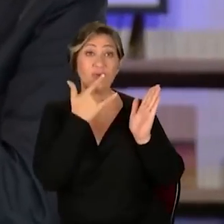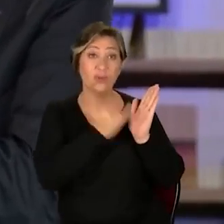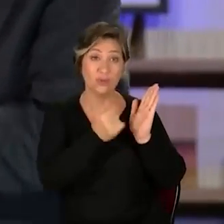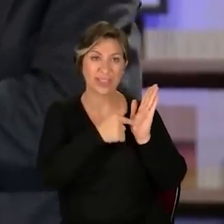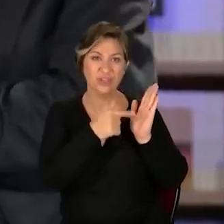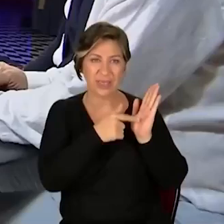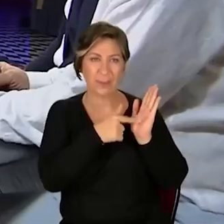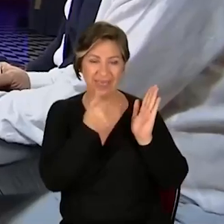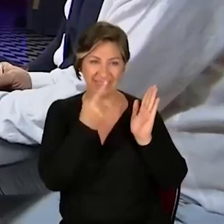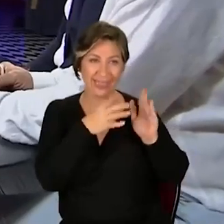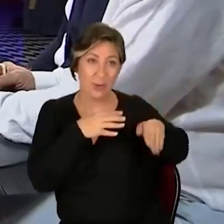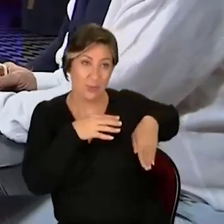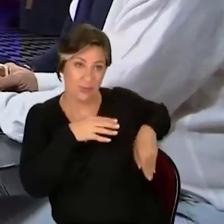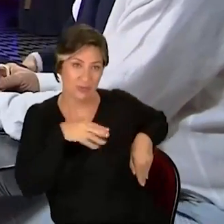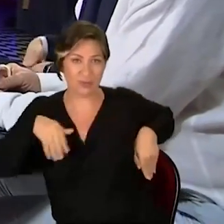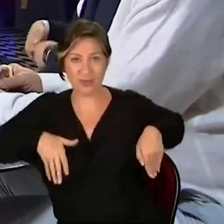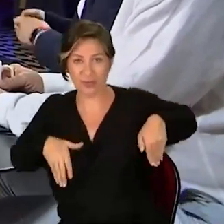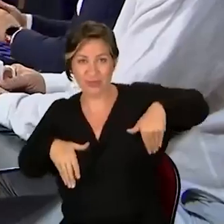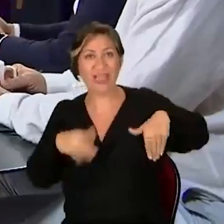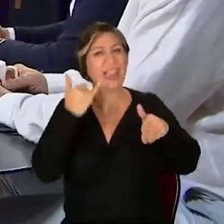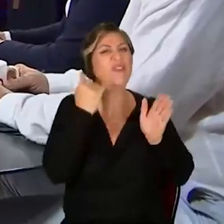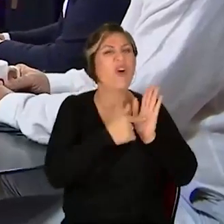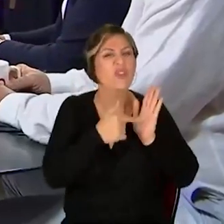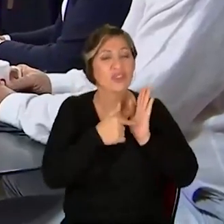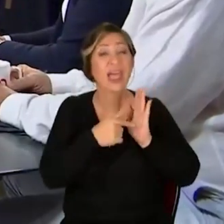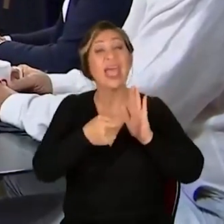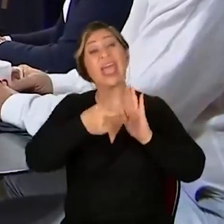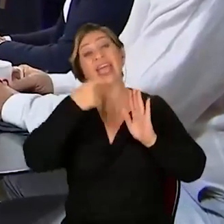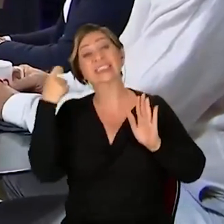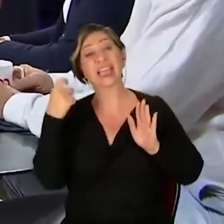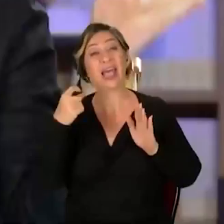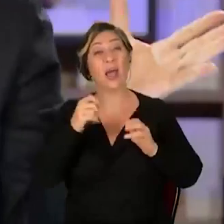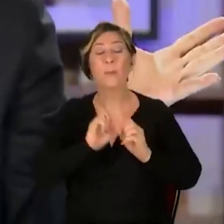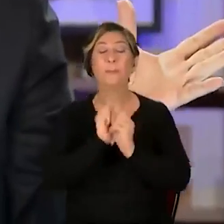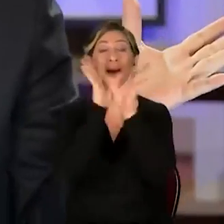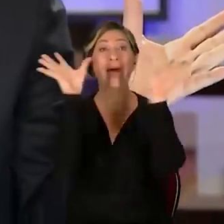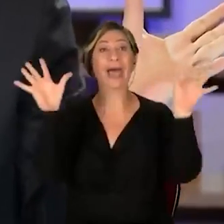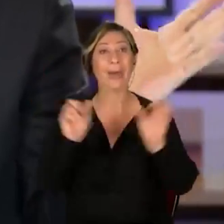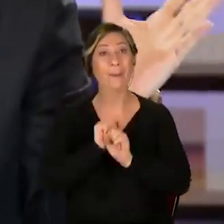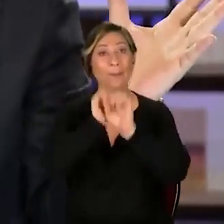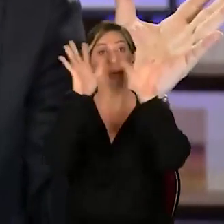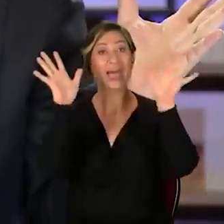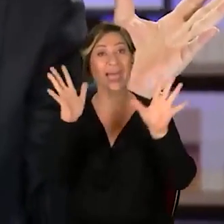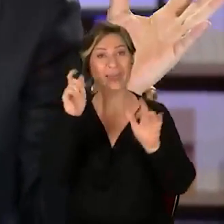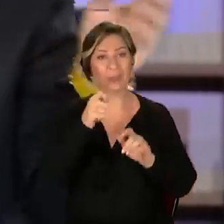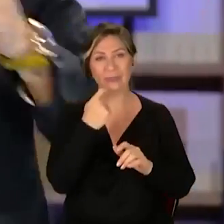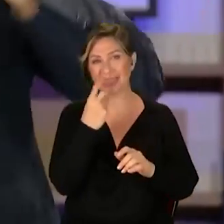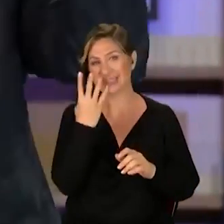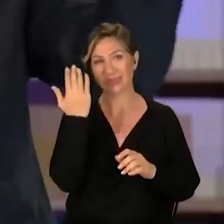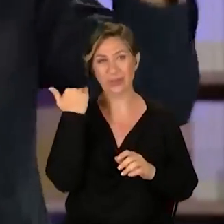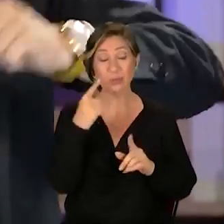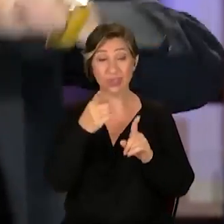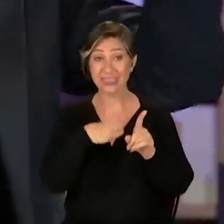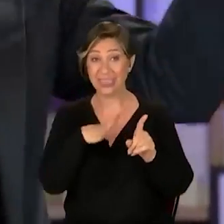küfredeceğim o şeye. Yani şuramızda, buramızda taşıdığımız bu şey eskiden böyle havai fişekler patlatıyordu. Kaç sene önce bana.